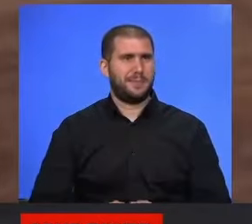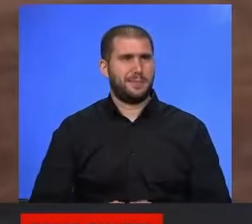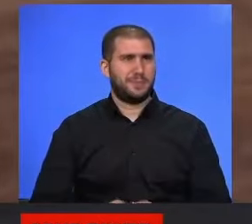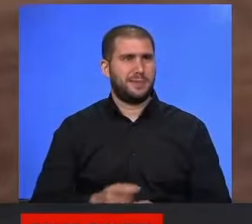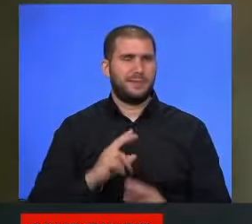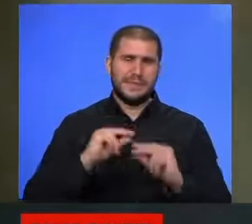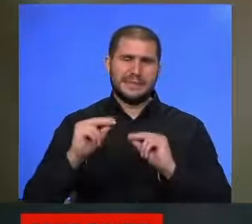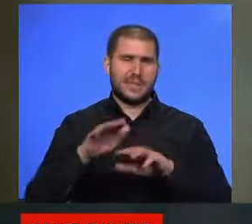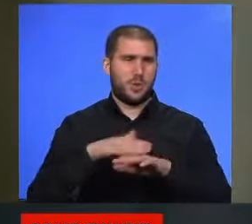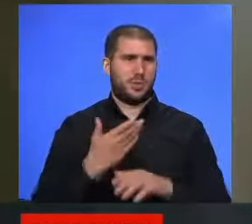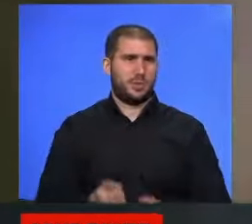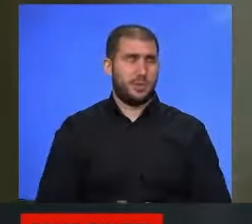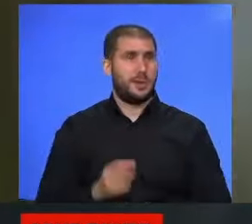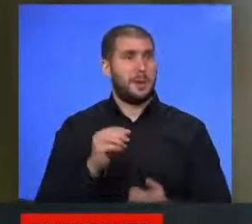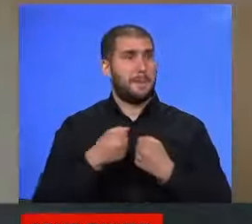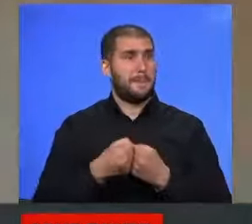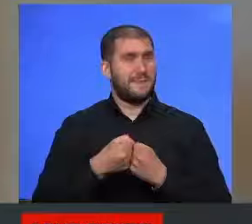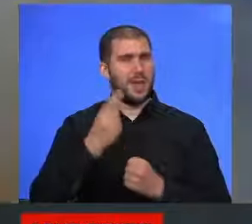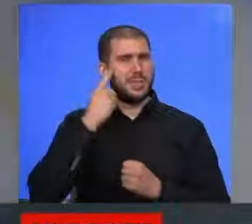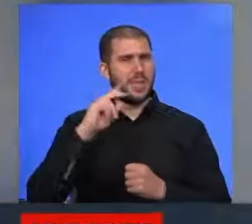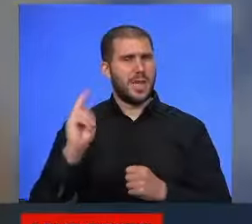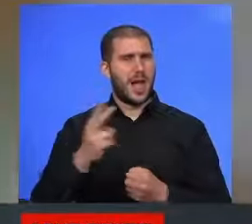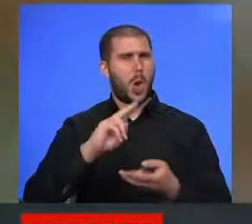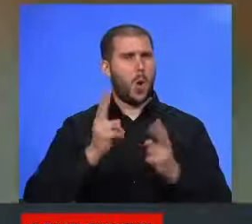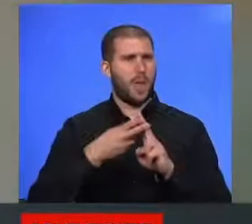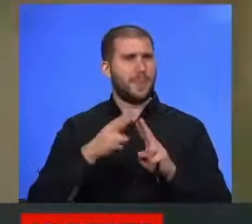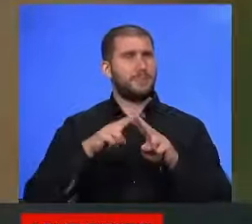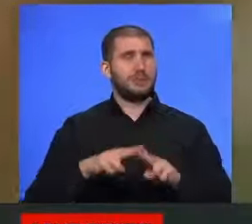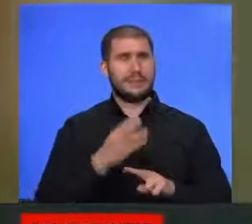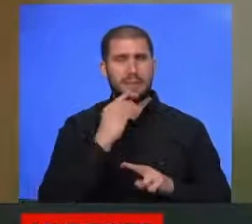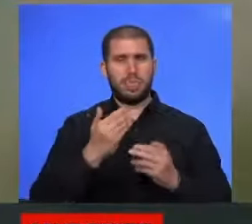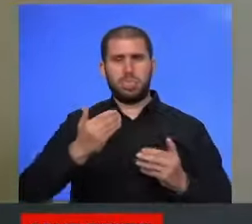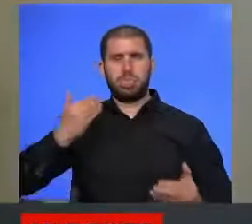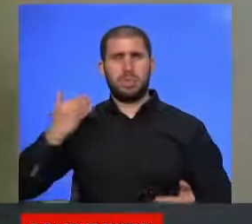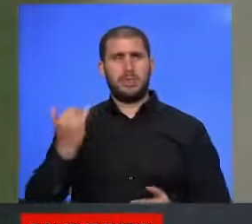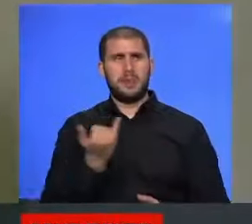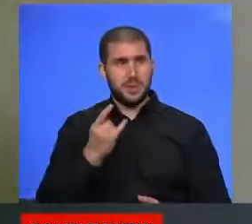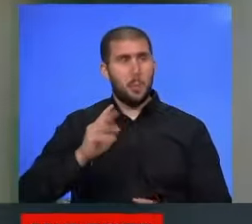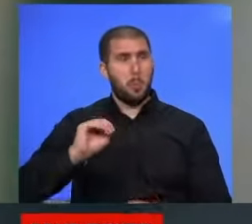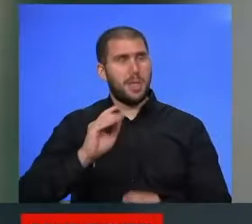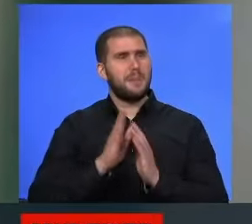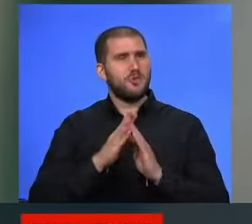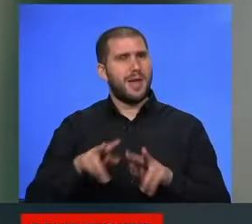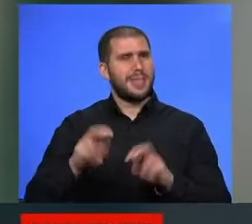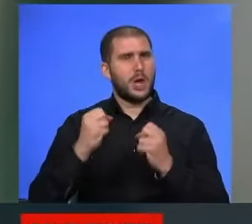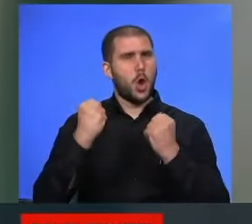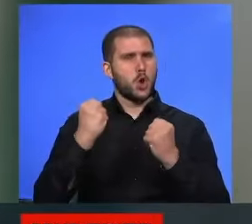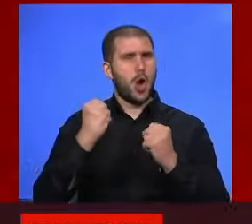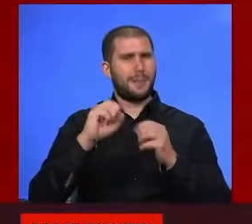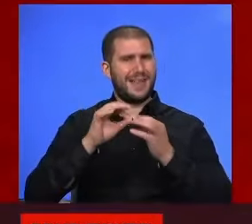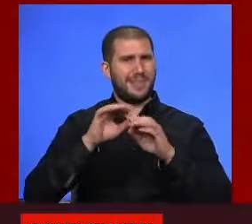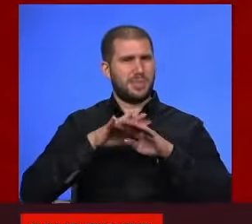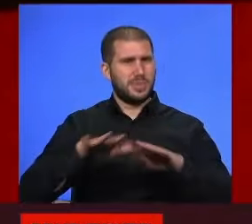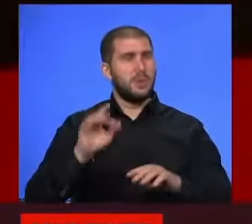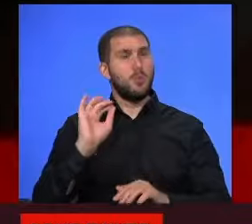feel for them. כשהמאבק על דעת הקהל העולמית משאיר את ישראל הרחק מאחור, מונטנה מבקשת לנצל את כוחה ברשת